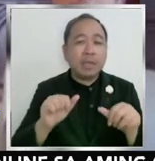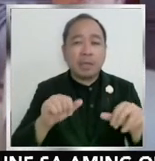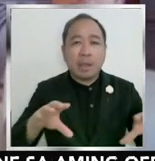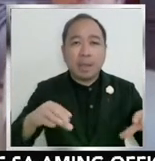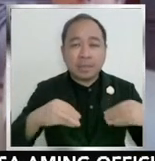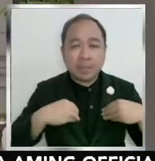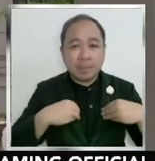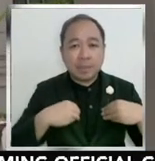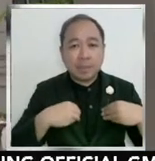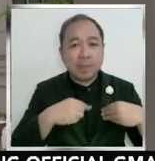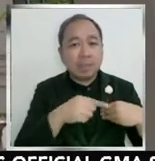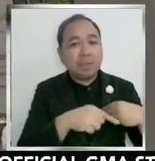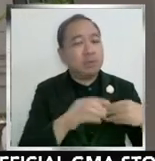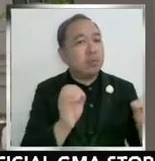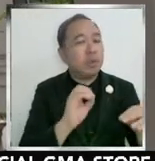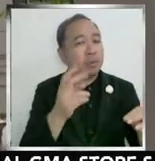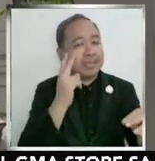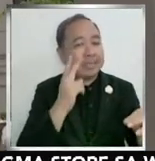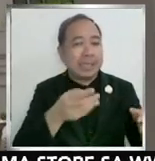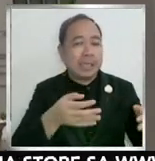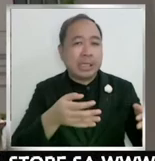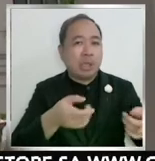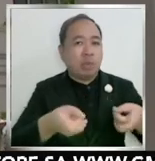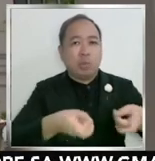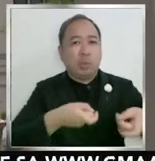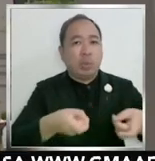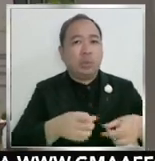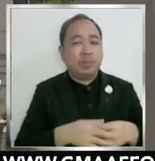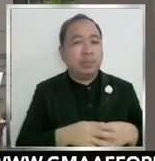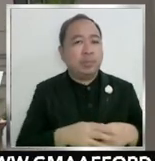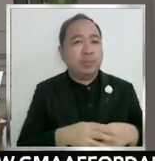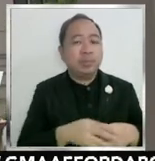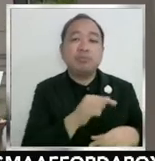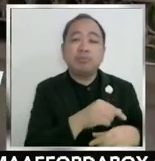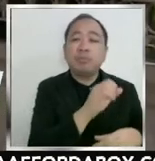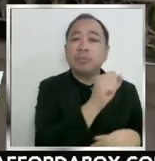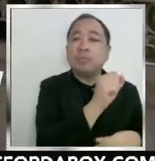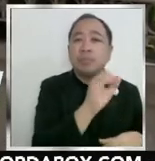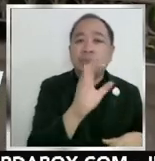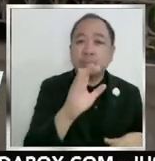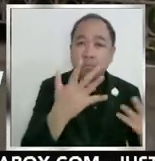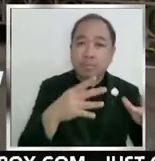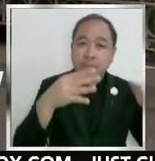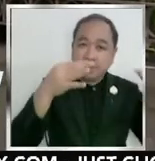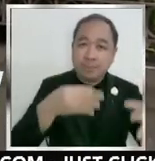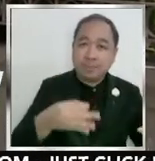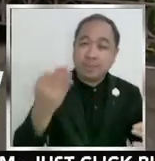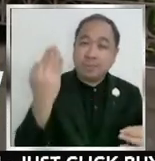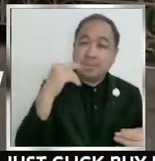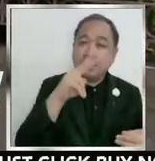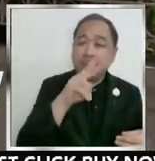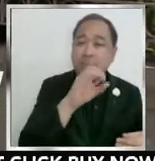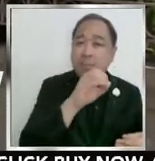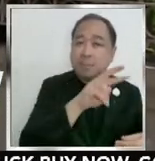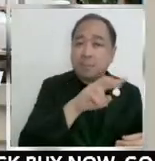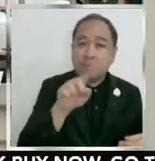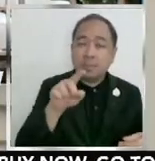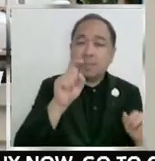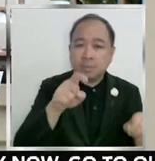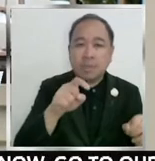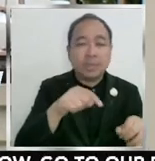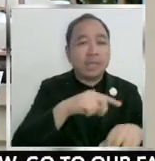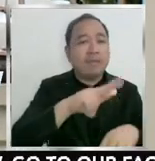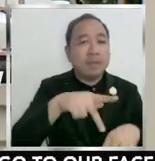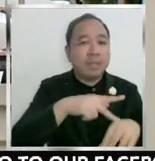have jurisdiction. Nauna nang nagdesisyon ng ating Korte Suprema noong 2021 na kailangang makipagtulungan ng bansa sa